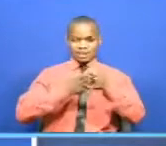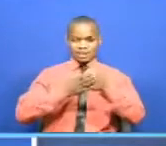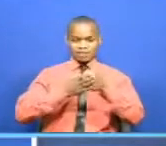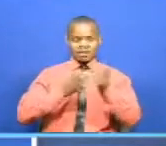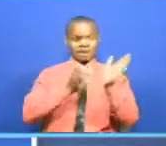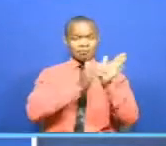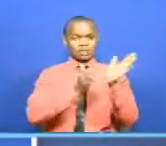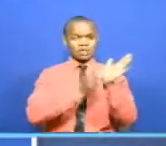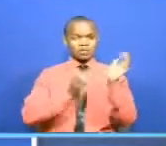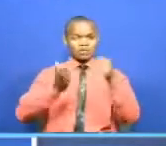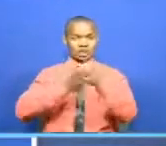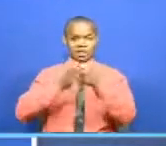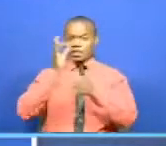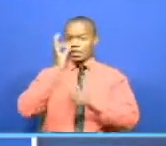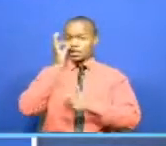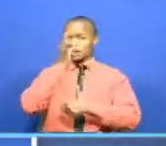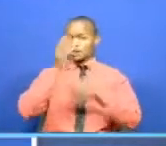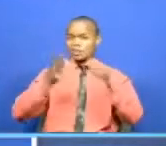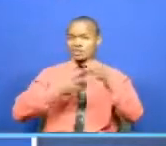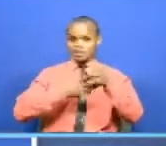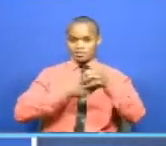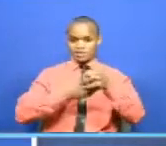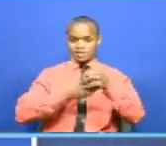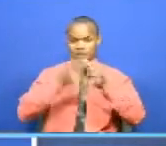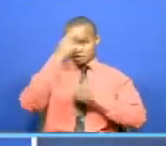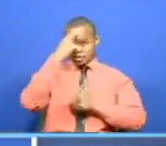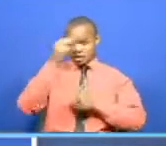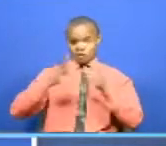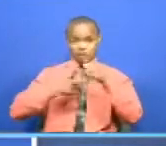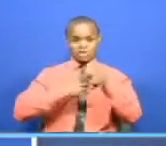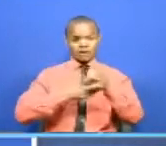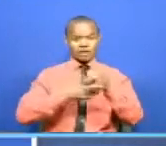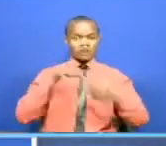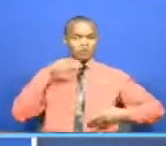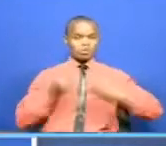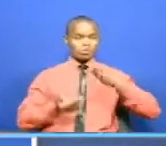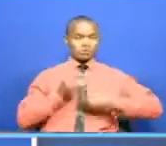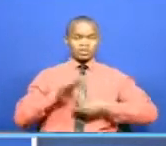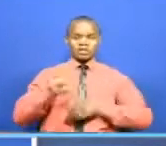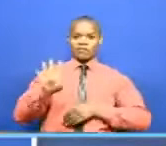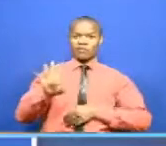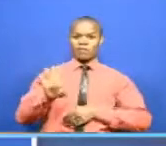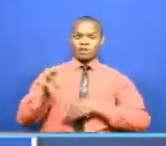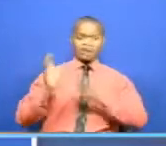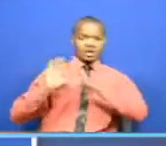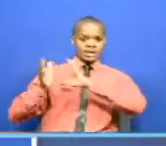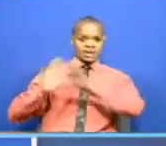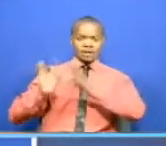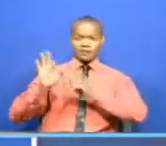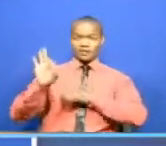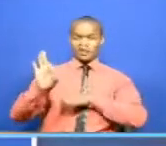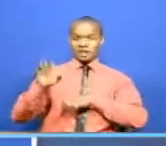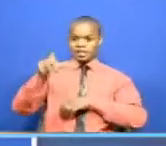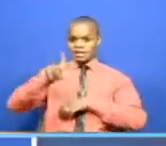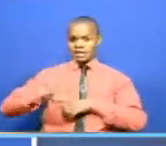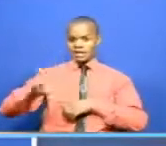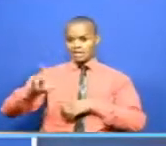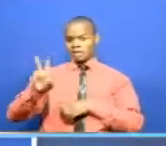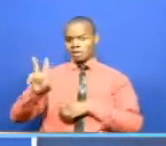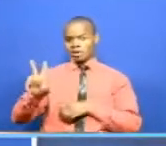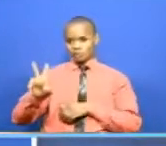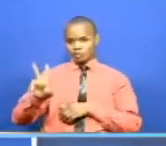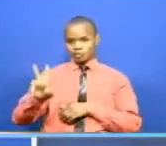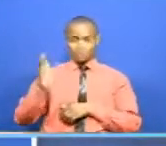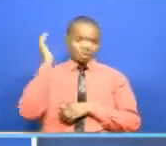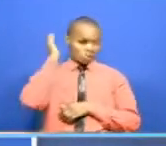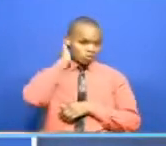Nyeri 7, Narok 7, Busia 4, Kilifi 3, Laikipia 2, Muranga